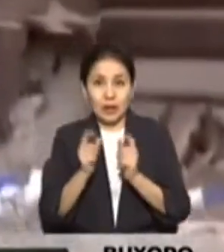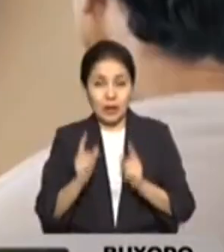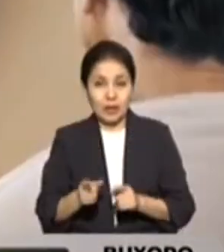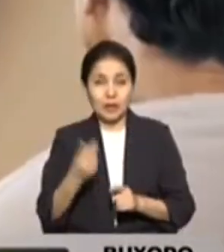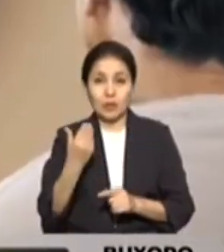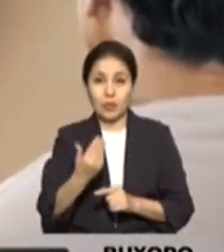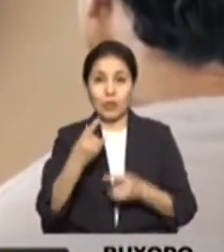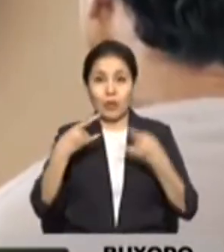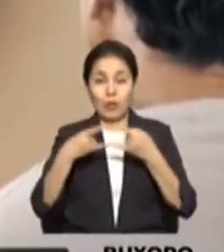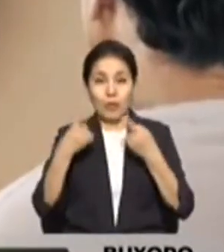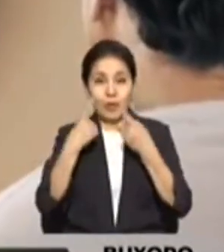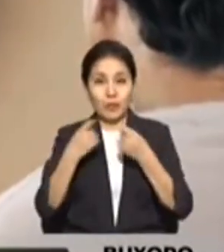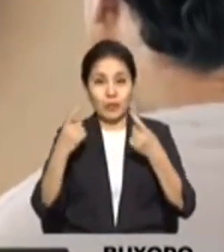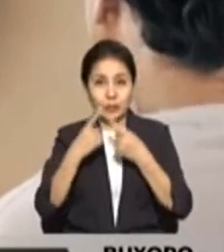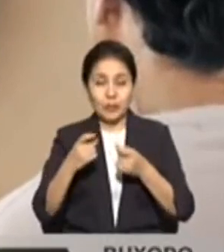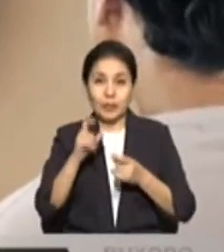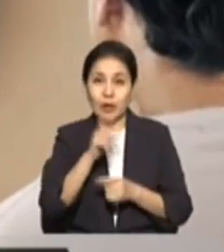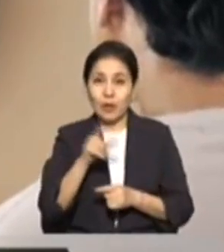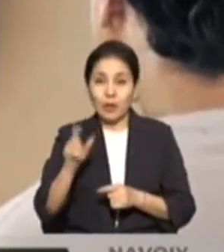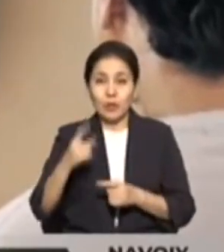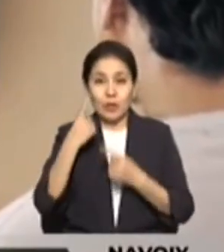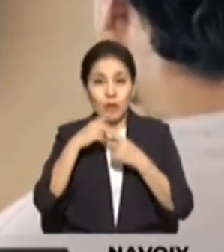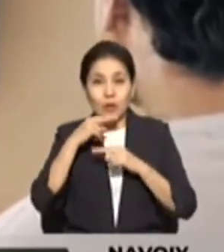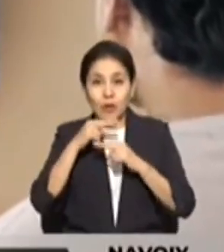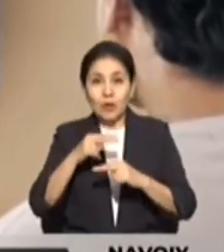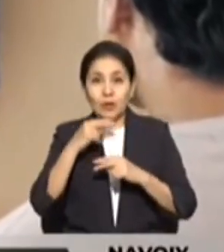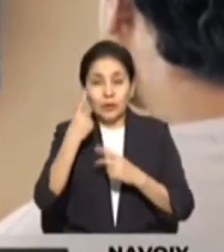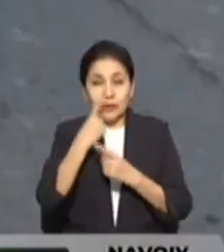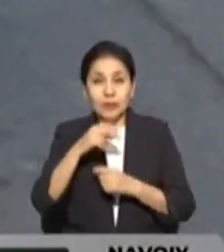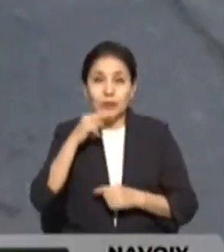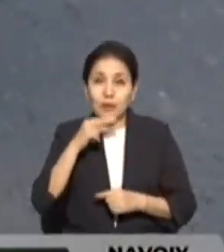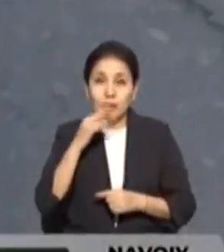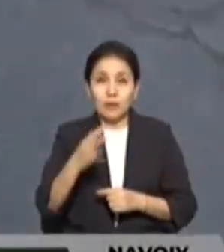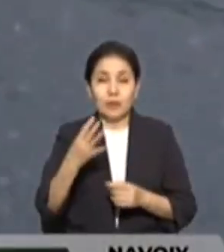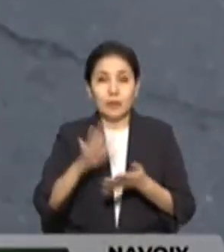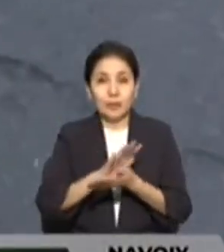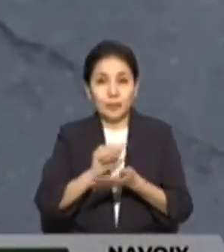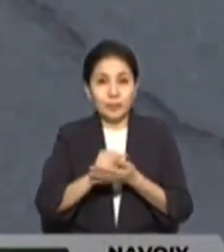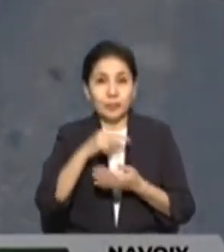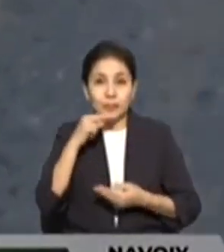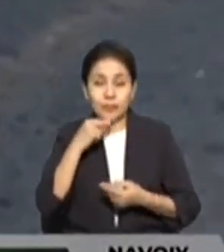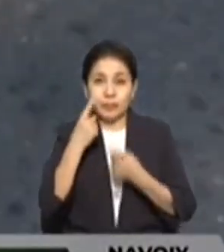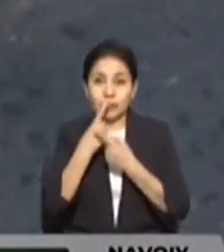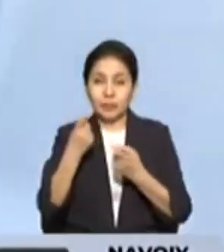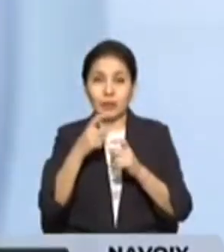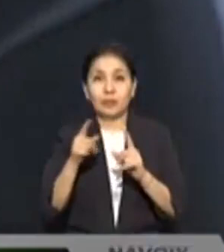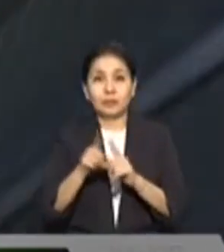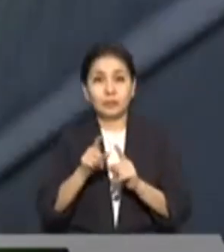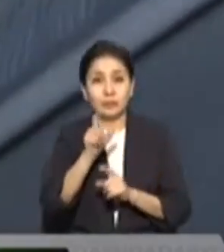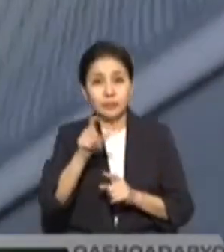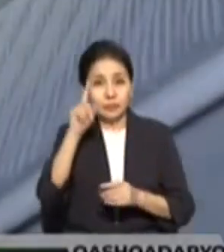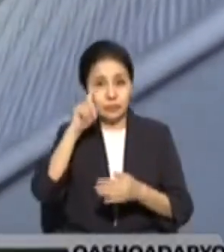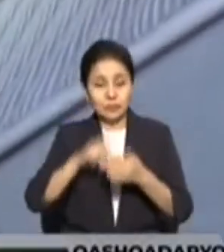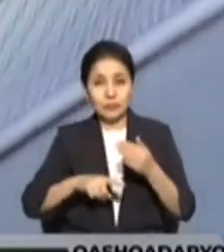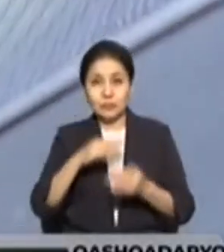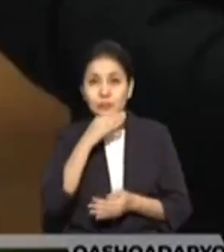bu borada ommaviy axborot vositalarida aholini ogohlikka chaqiruvchi materiallar e'lon qilinayotganligiga qaramasdan, joylarda ishonuvchan